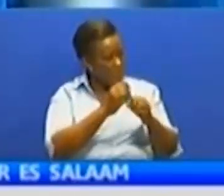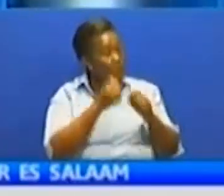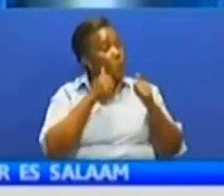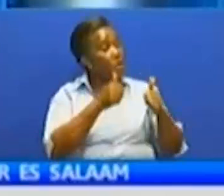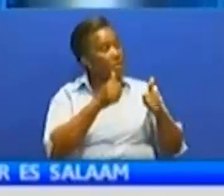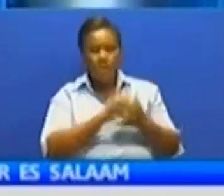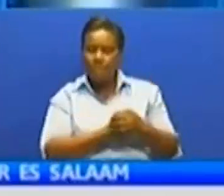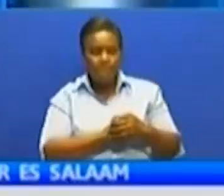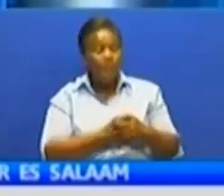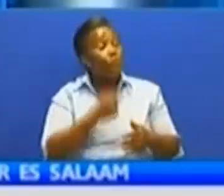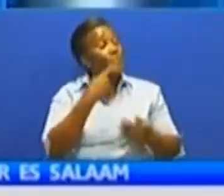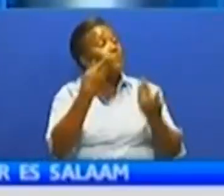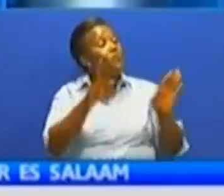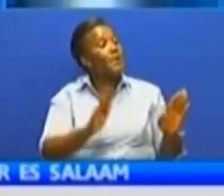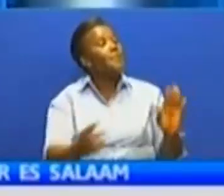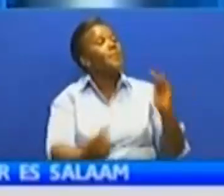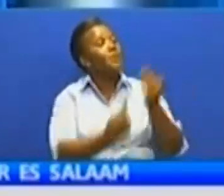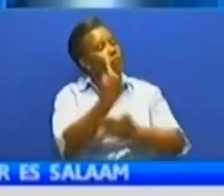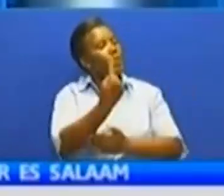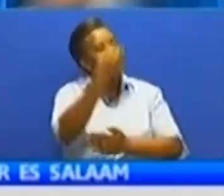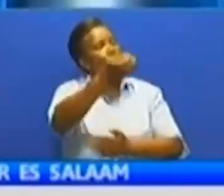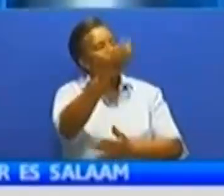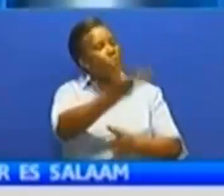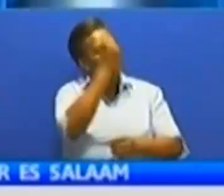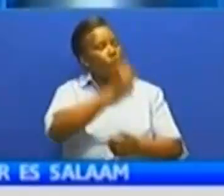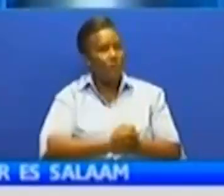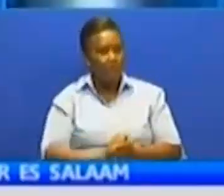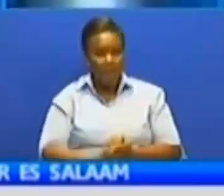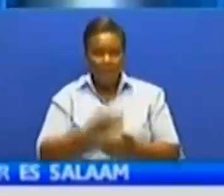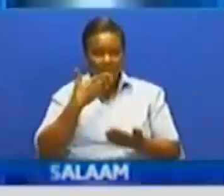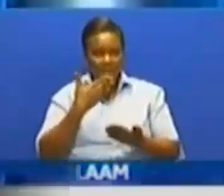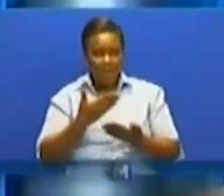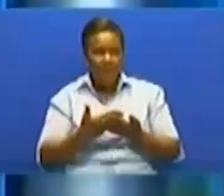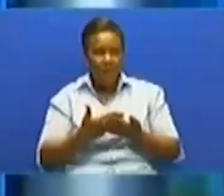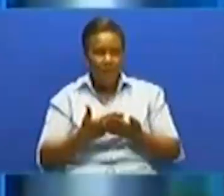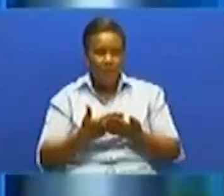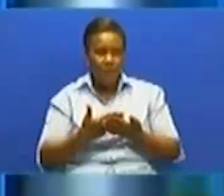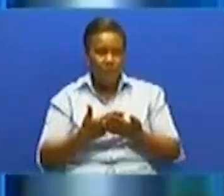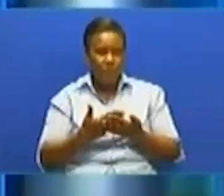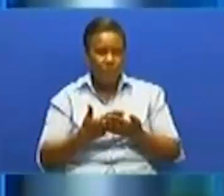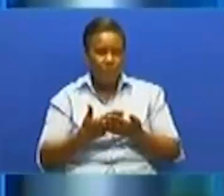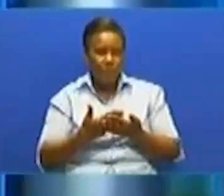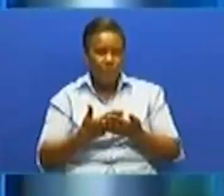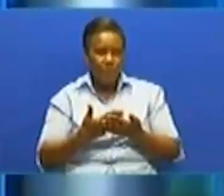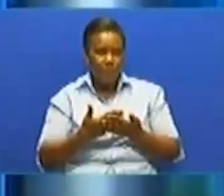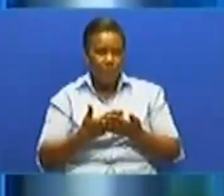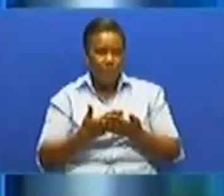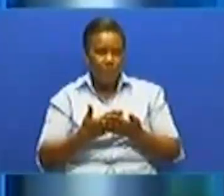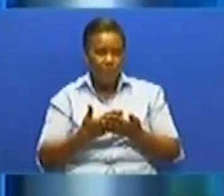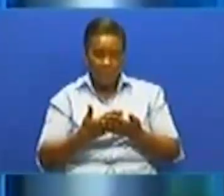tunasema litatokea. Sisi tunasema kama kwa mfano kesho. Wewe utasema kwamba kesho jua